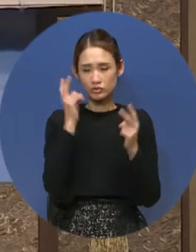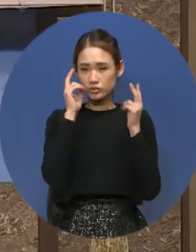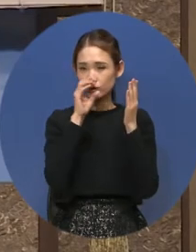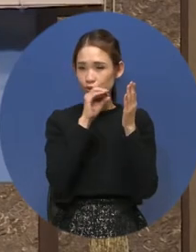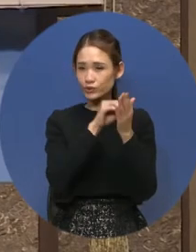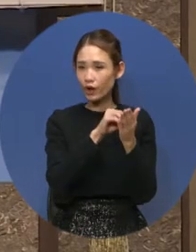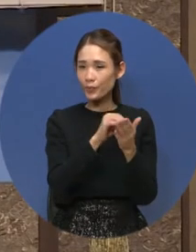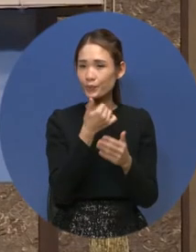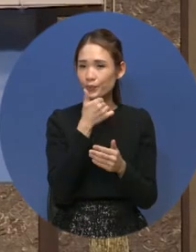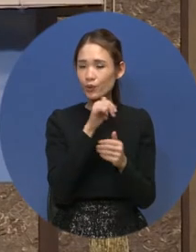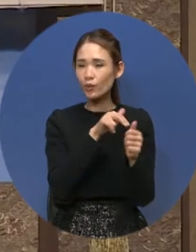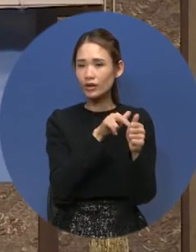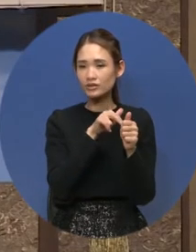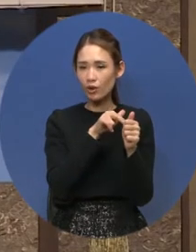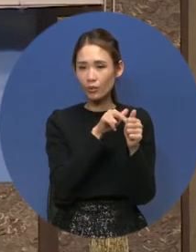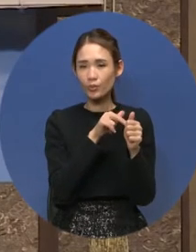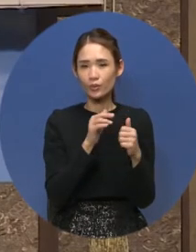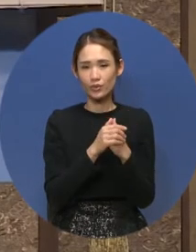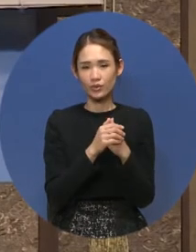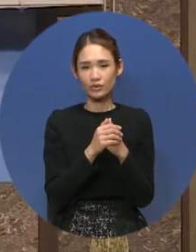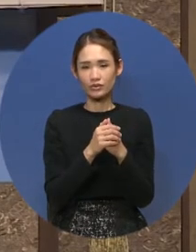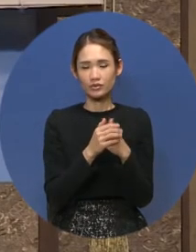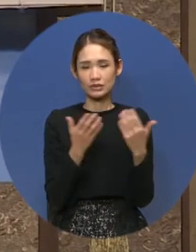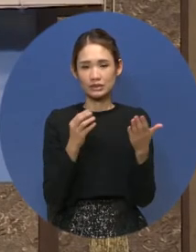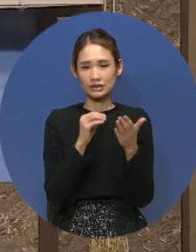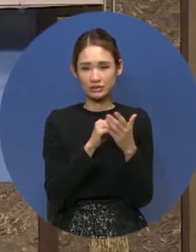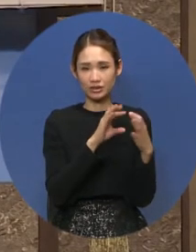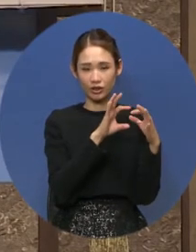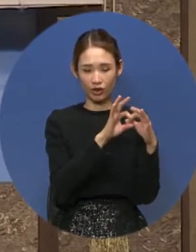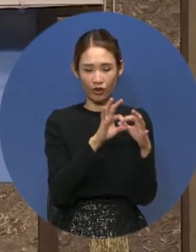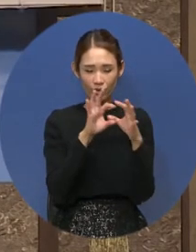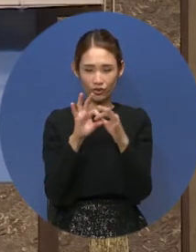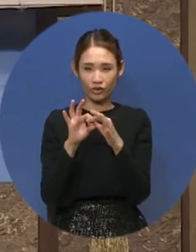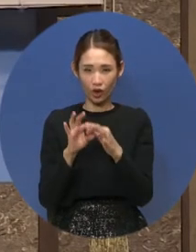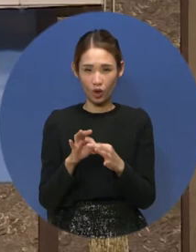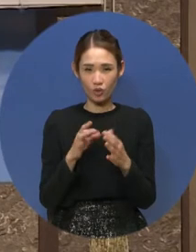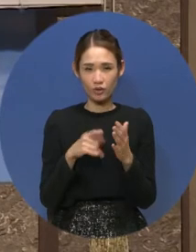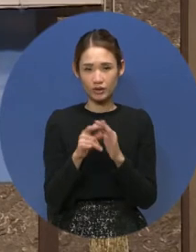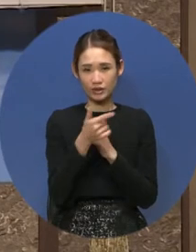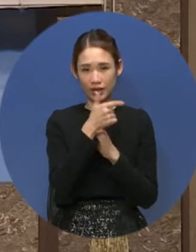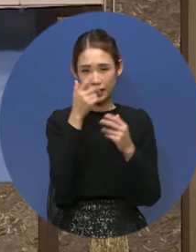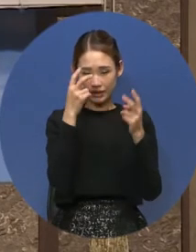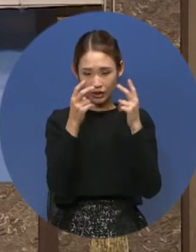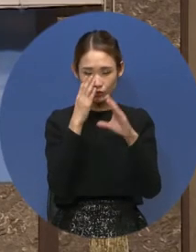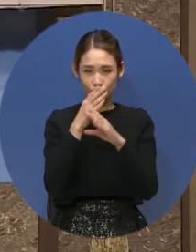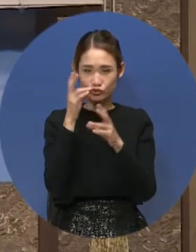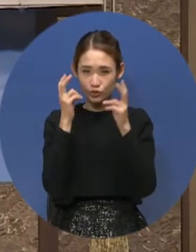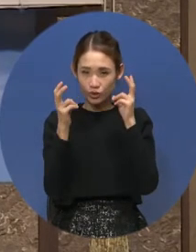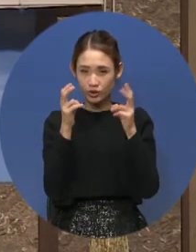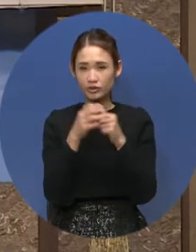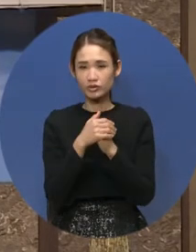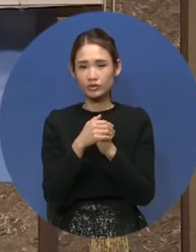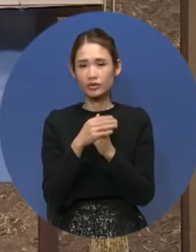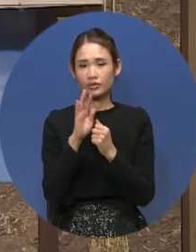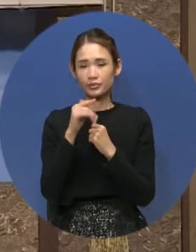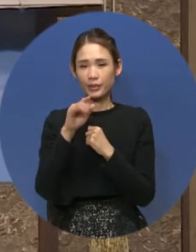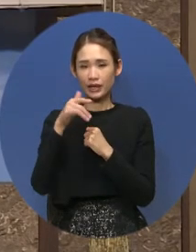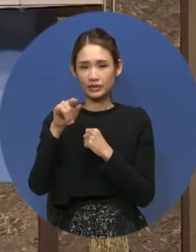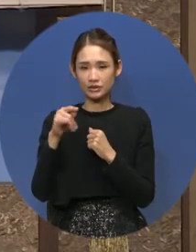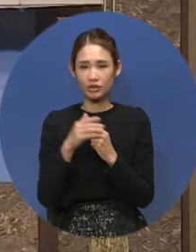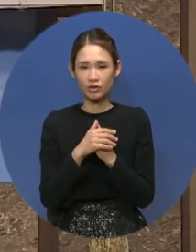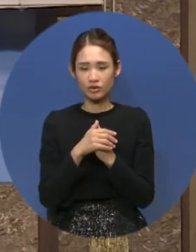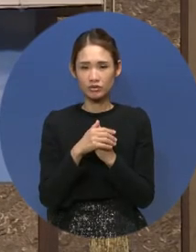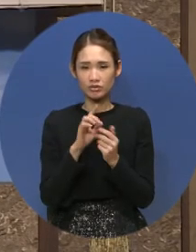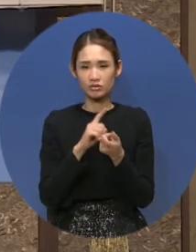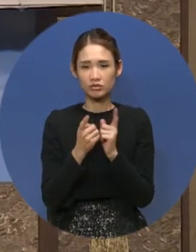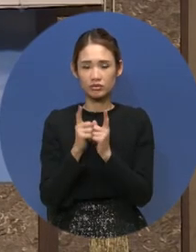취업 정보 제공이나 네. 또 일자리를 연계하기 위해서 대기업이나 중소기업 그리고 벤처